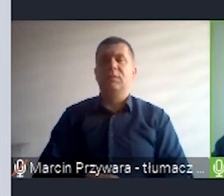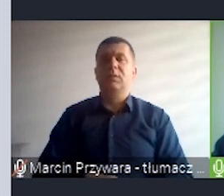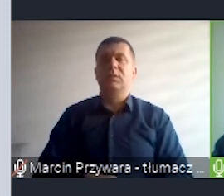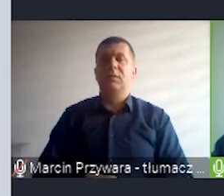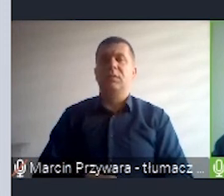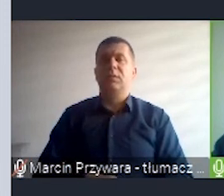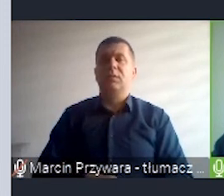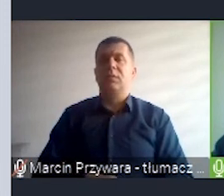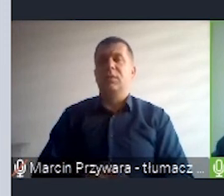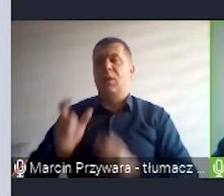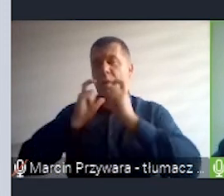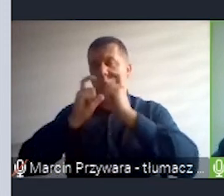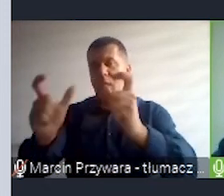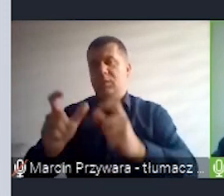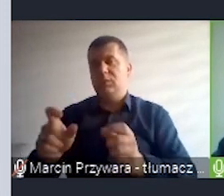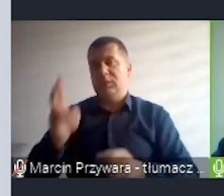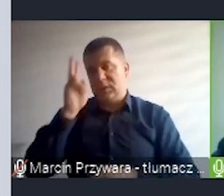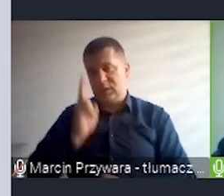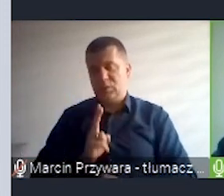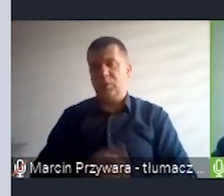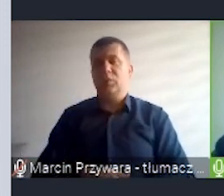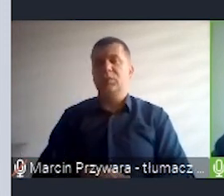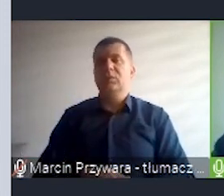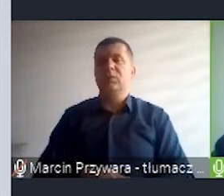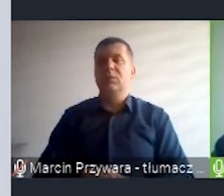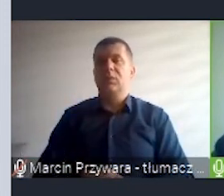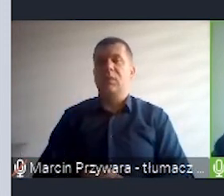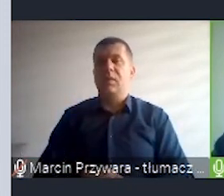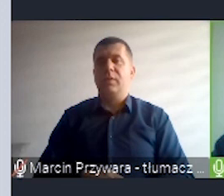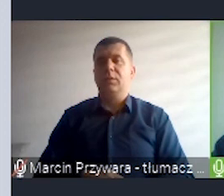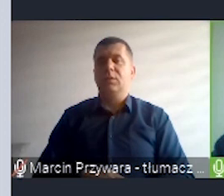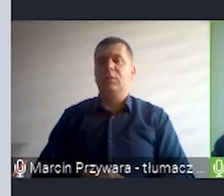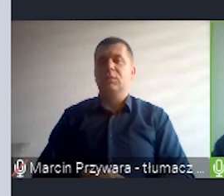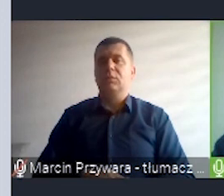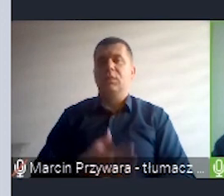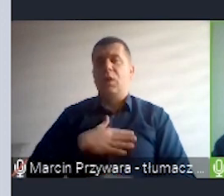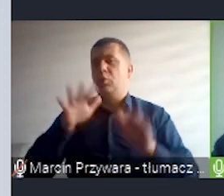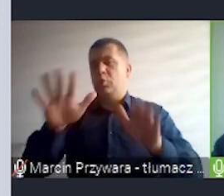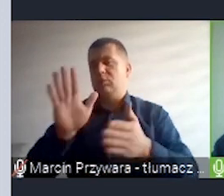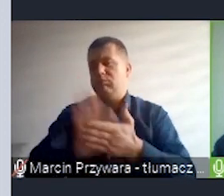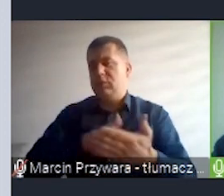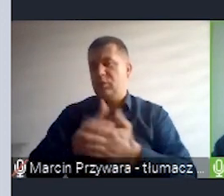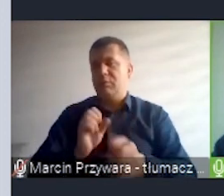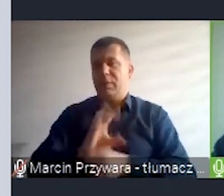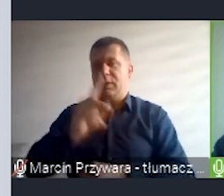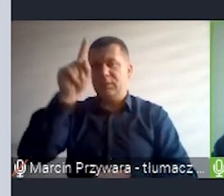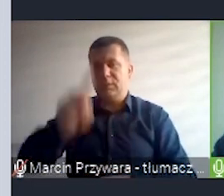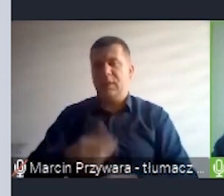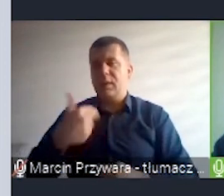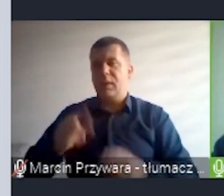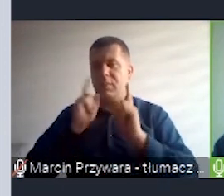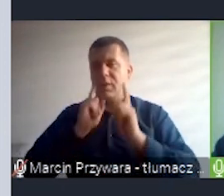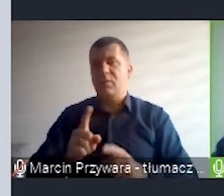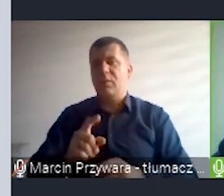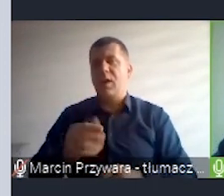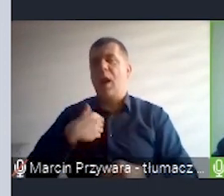podlegała zgłaszaniu instytucji. No tu jest dużo przykładów jeszcze w prezentacji nieprawidłowości, ale nie bardzo chcę